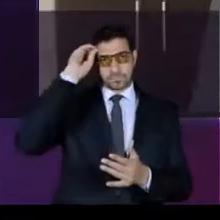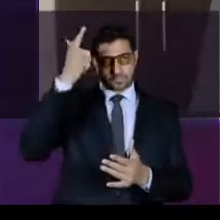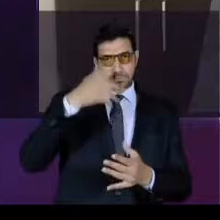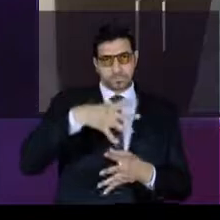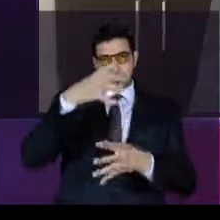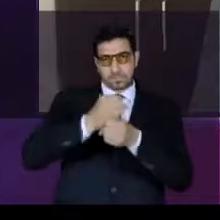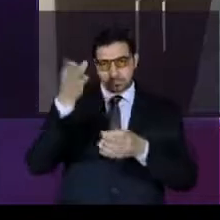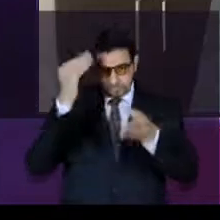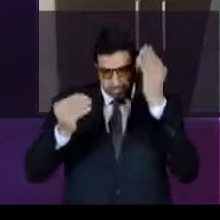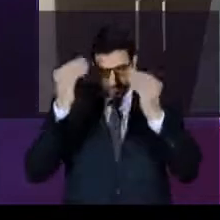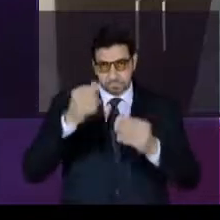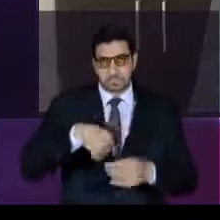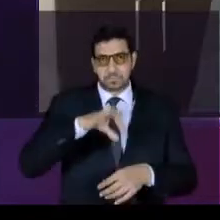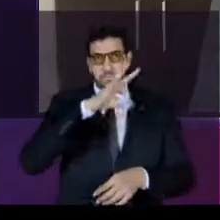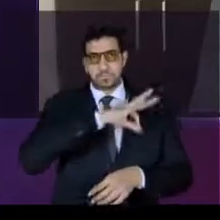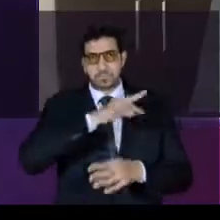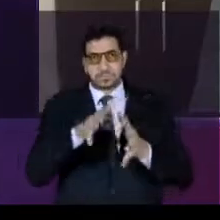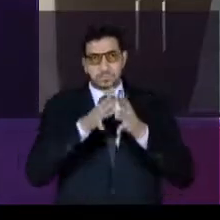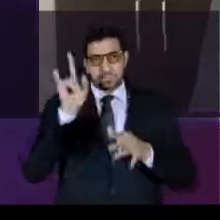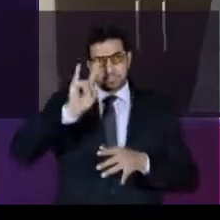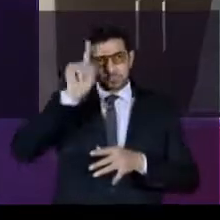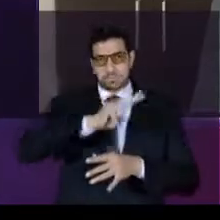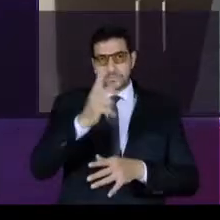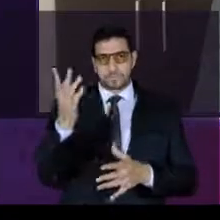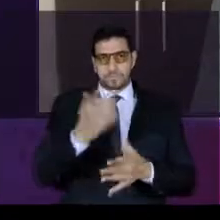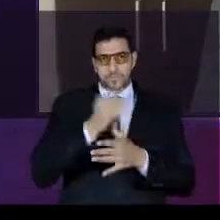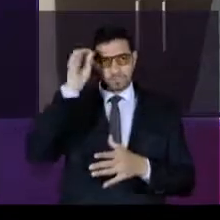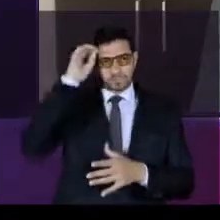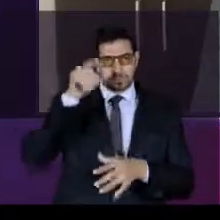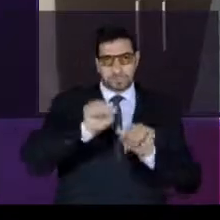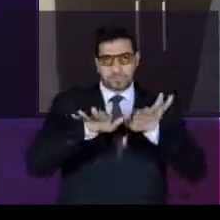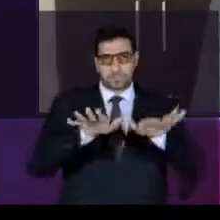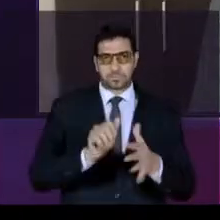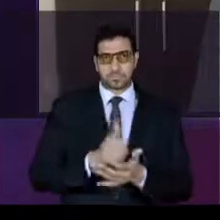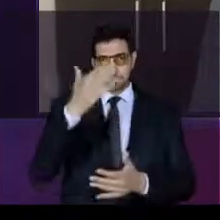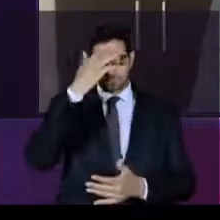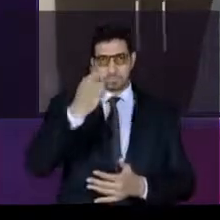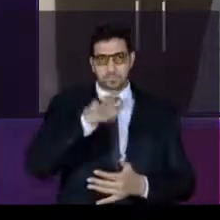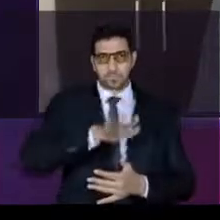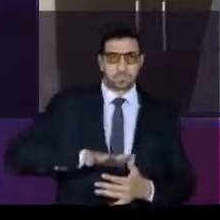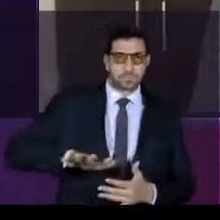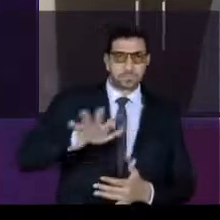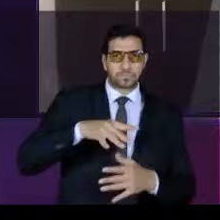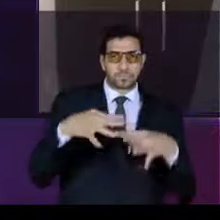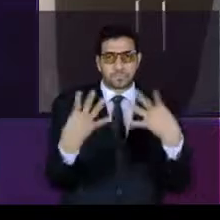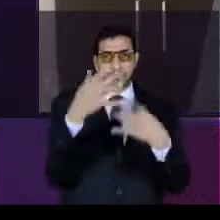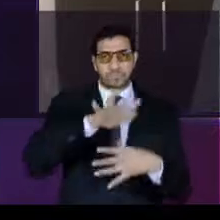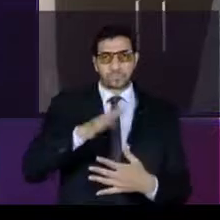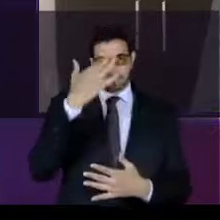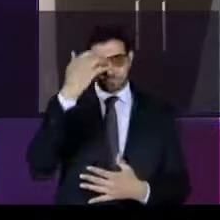نستقي المعلومات الصحيحة عن فيروس كورونا في ظل كثرتها؟ اهلا وسهلا استاذه ايمان وكل